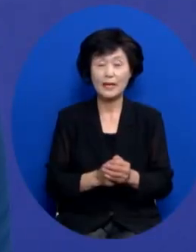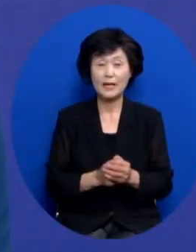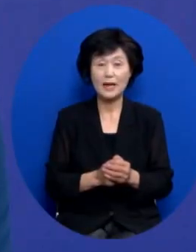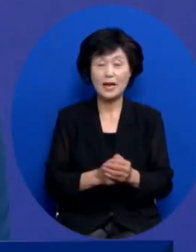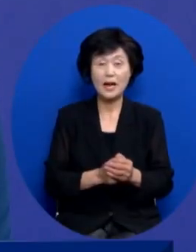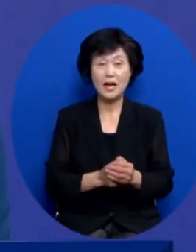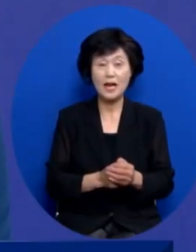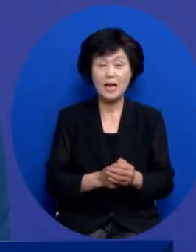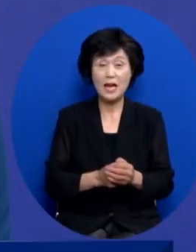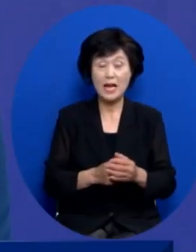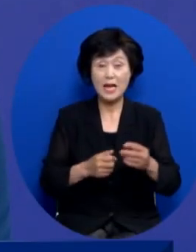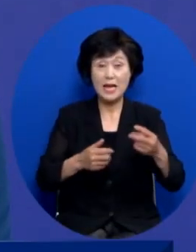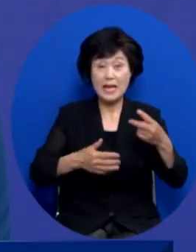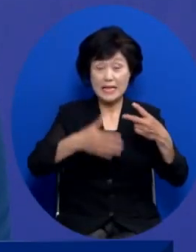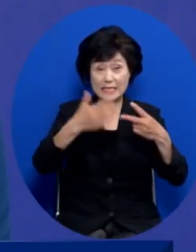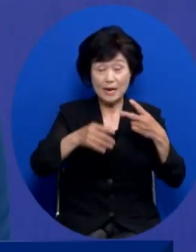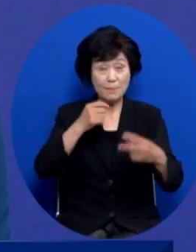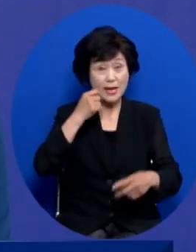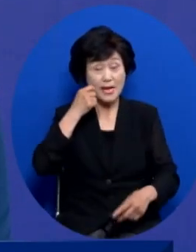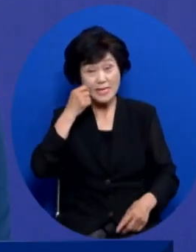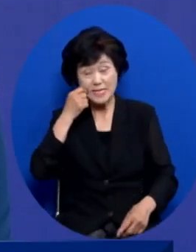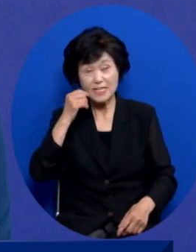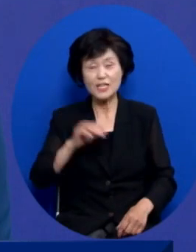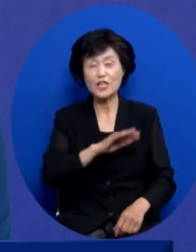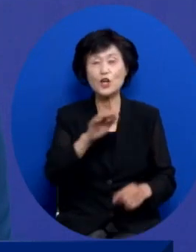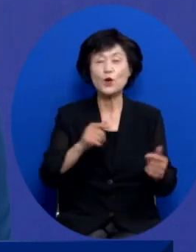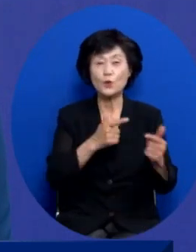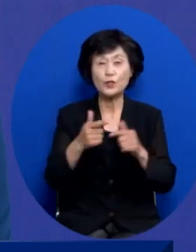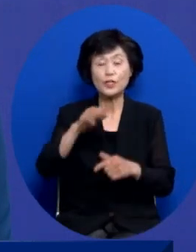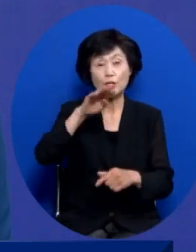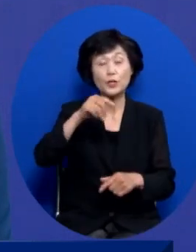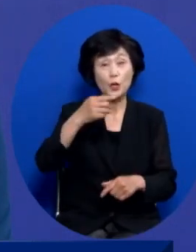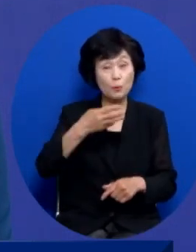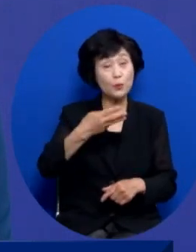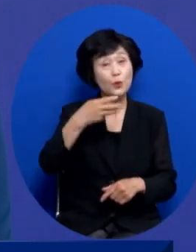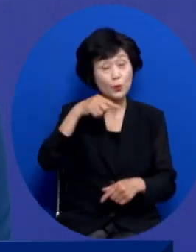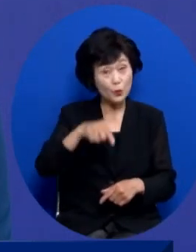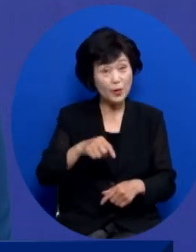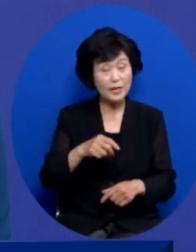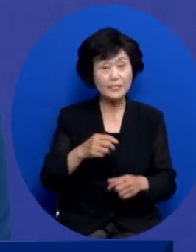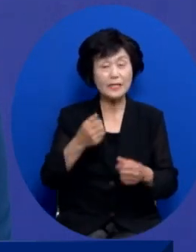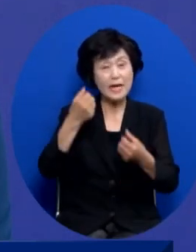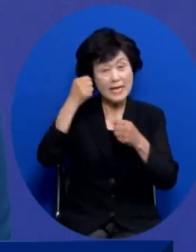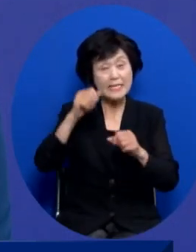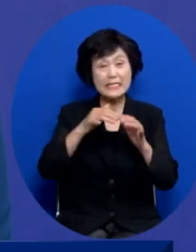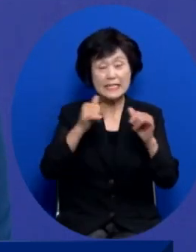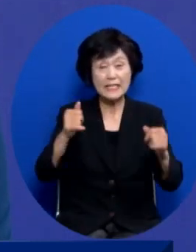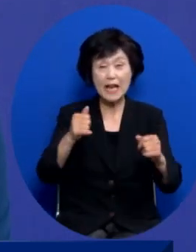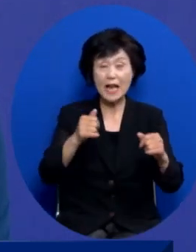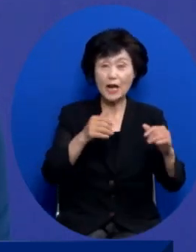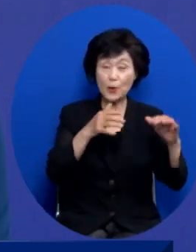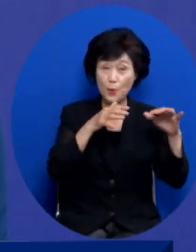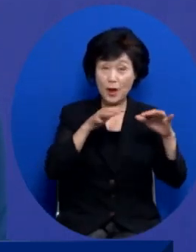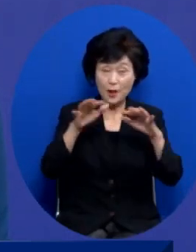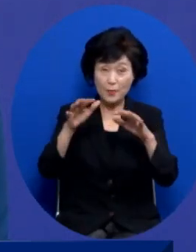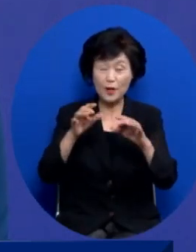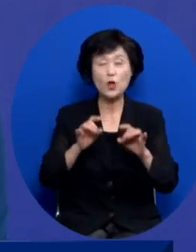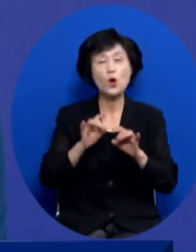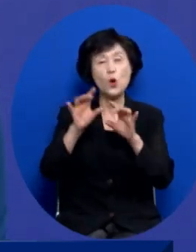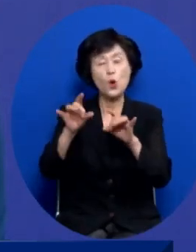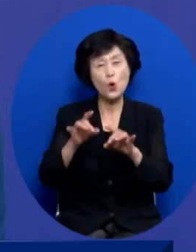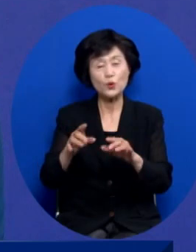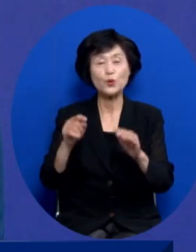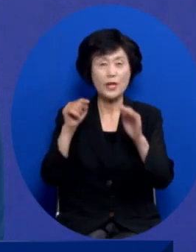인기리에 방영된 드라마 우리들의 블루스에서 다운증후군 연기자로 주목받은 정은혜 씨가 호주 시드니를 방문했습니다.